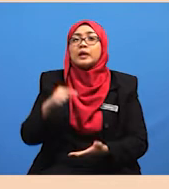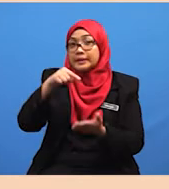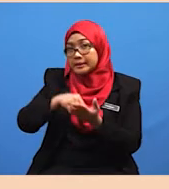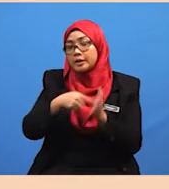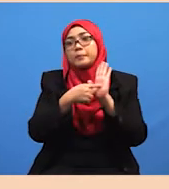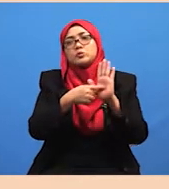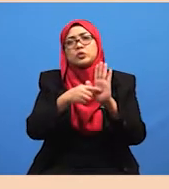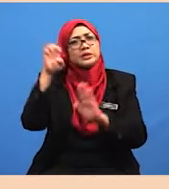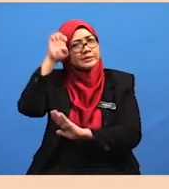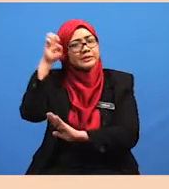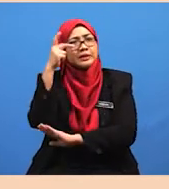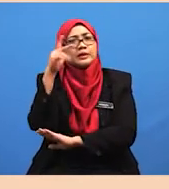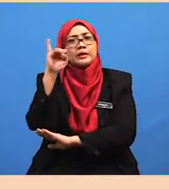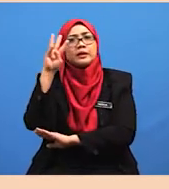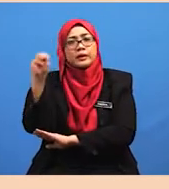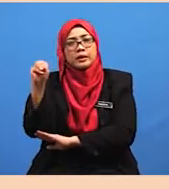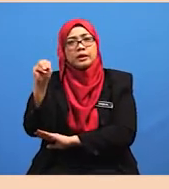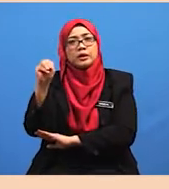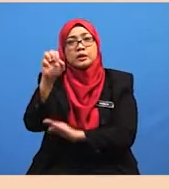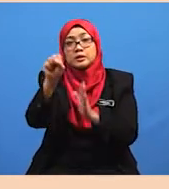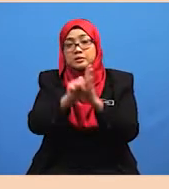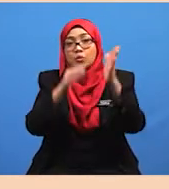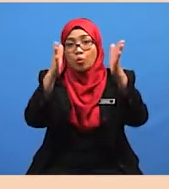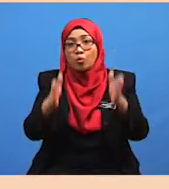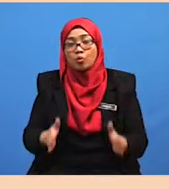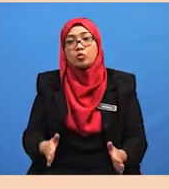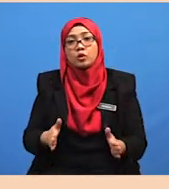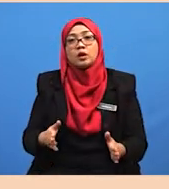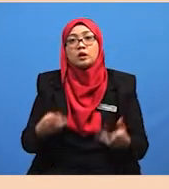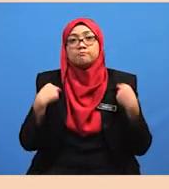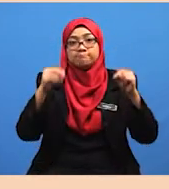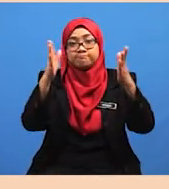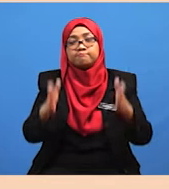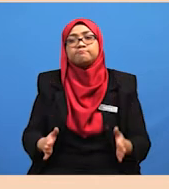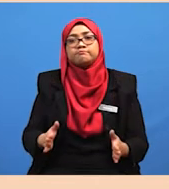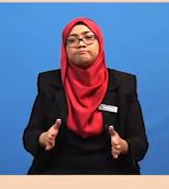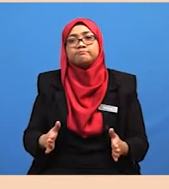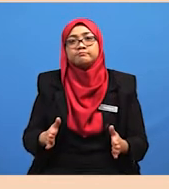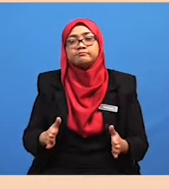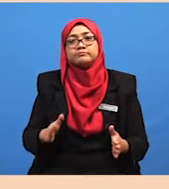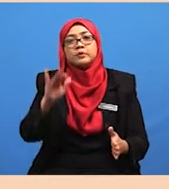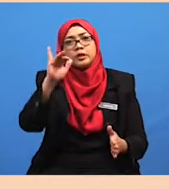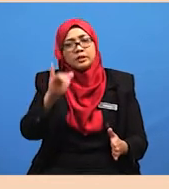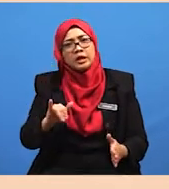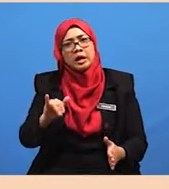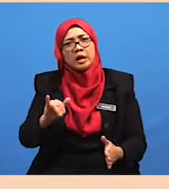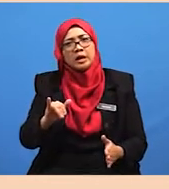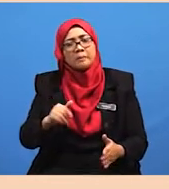mcq seorang Usahawan yang berani mengambil risiko untuk mengembangkan